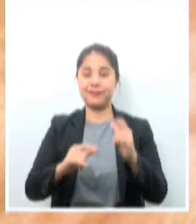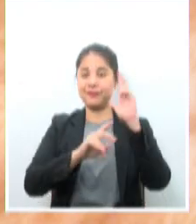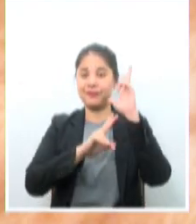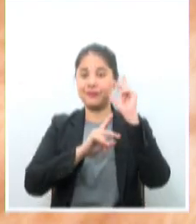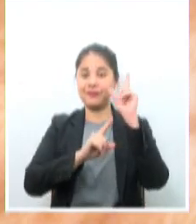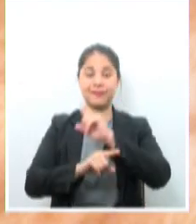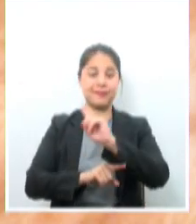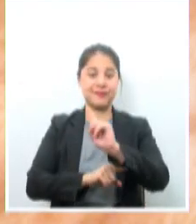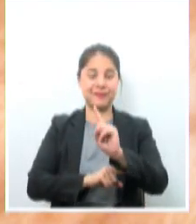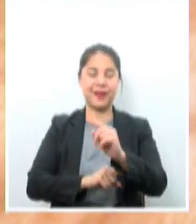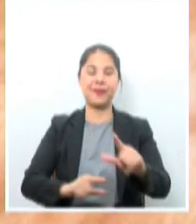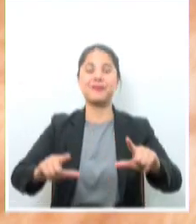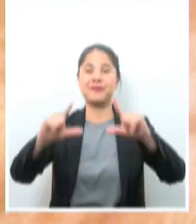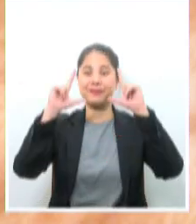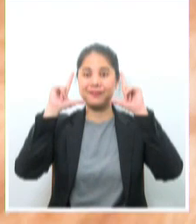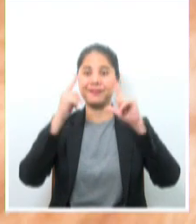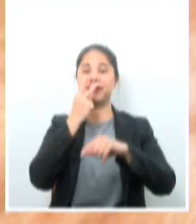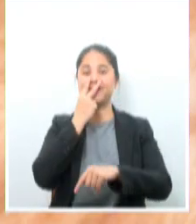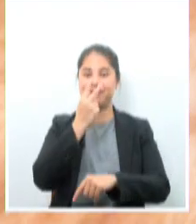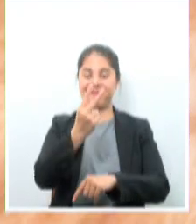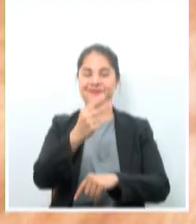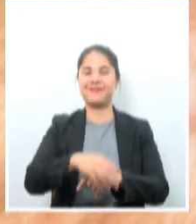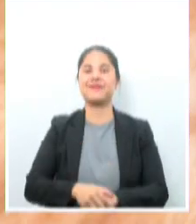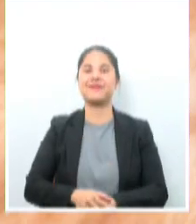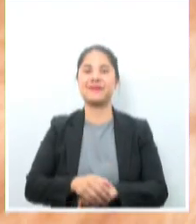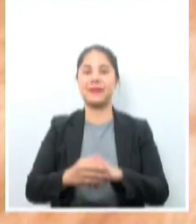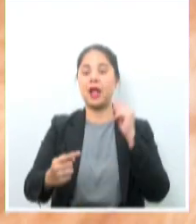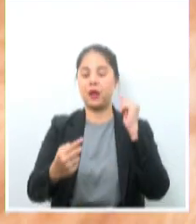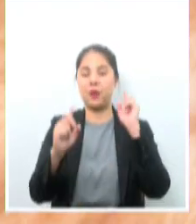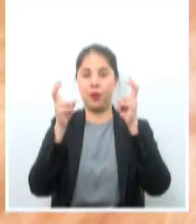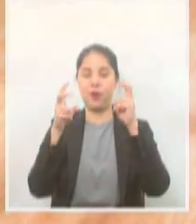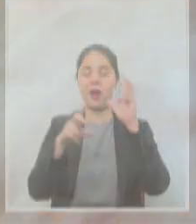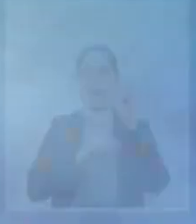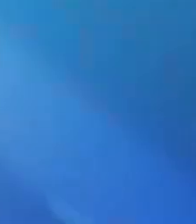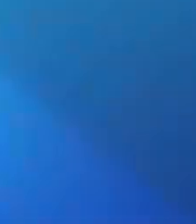นข่าวที่ติดเทรนด์จะต้องไปติดตามรับชมในช่วงนี้กับข่าวติดเทรนด์ค่ะ